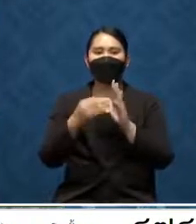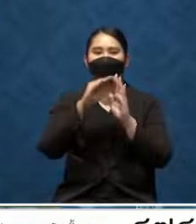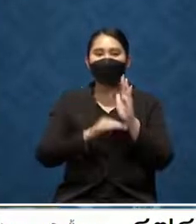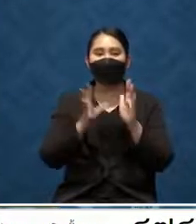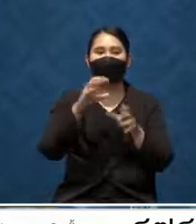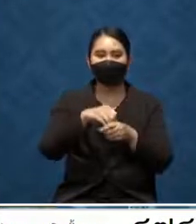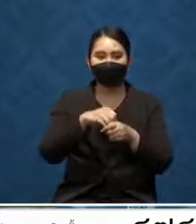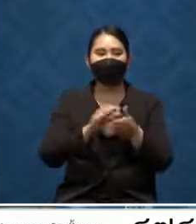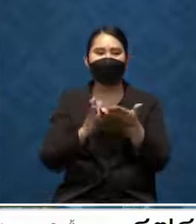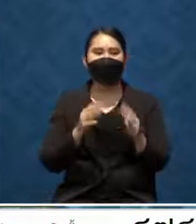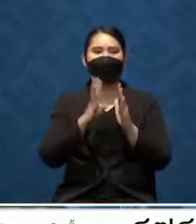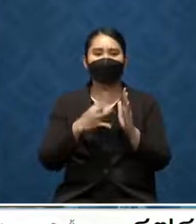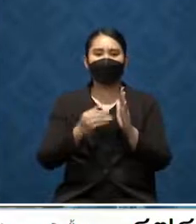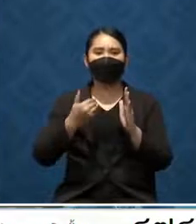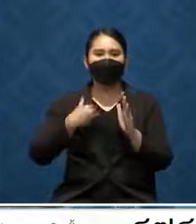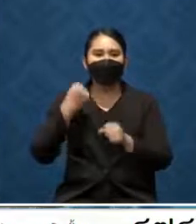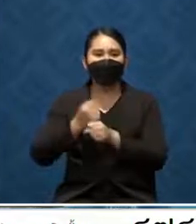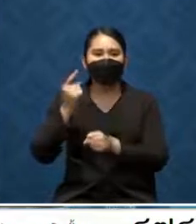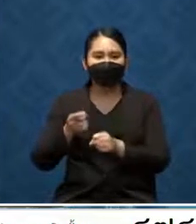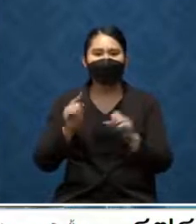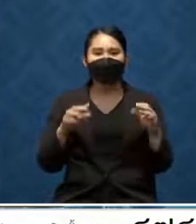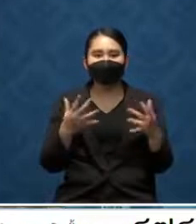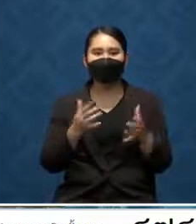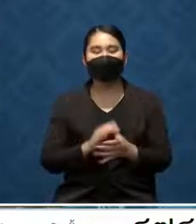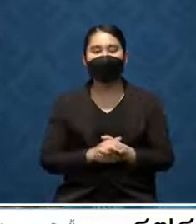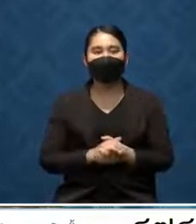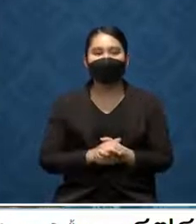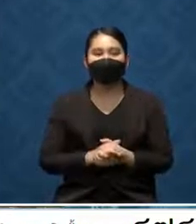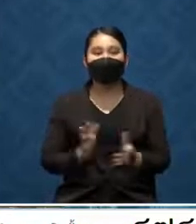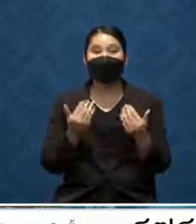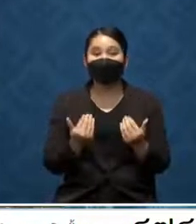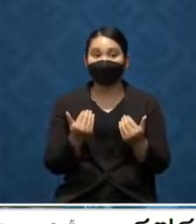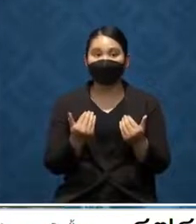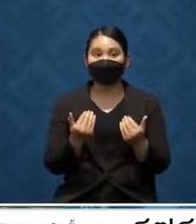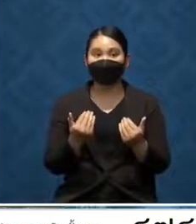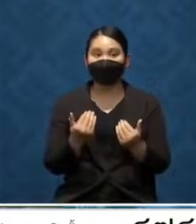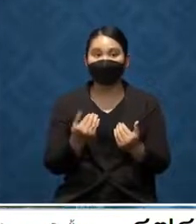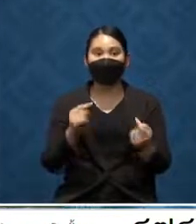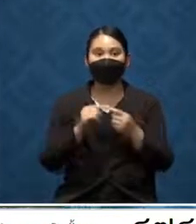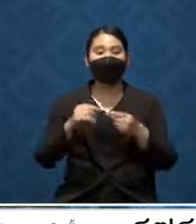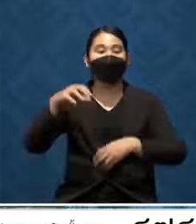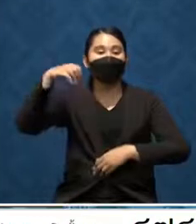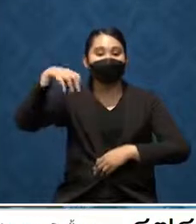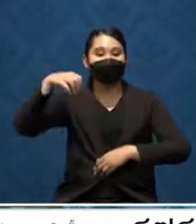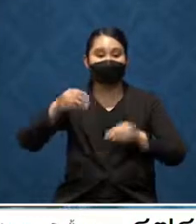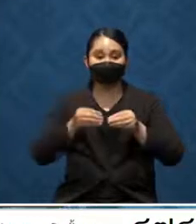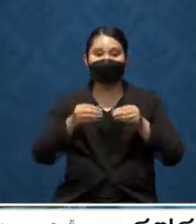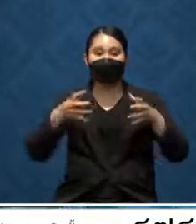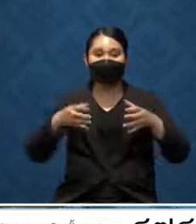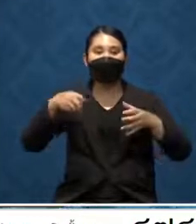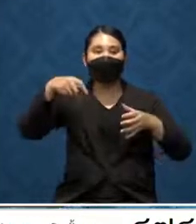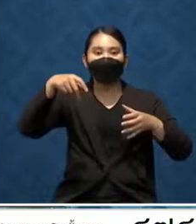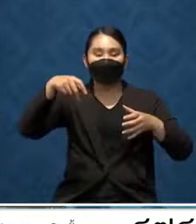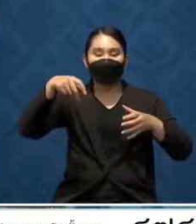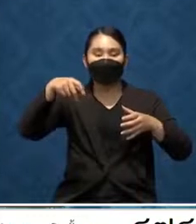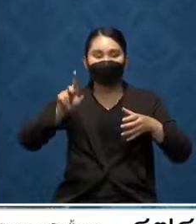มเฉพาะแผน และมไมเกดขึจริงเพระขนานี้เนี่ก็จะมีเฉพาะ görd filleฟ้าขนาดใหญ่ของ ampl-fopo